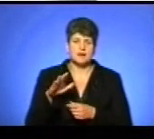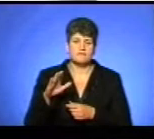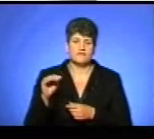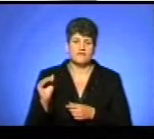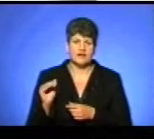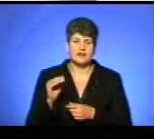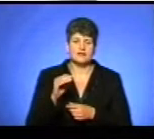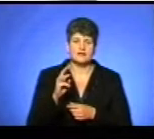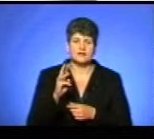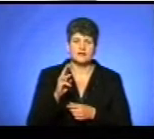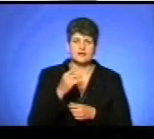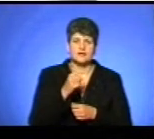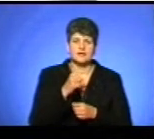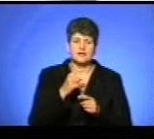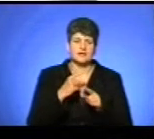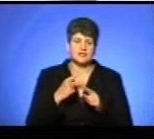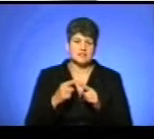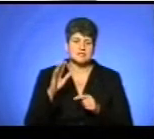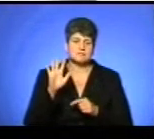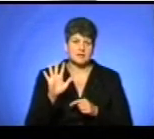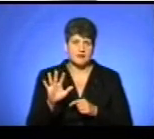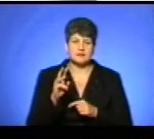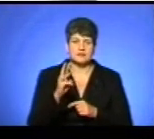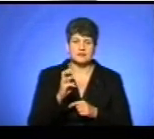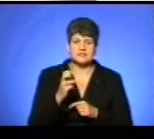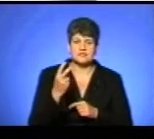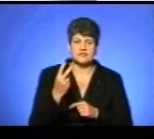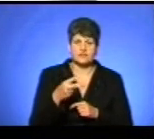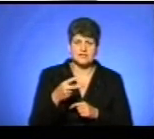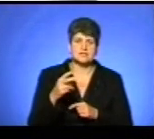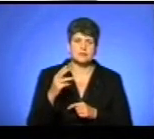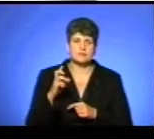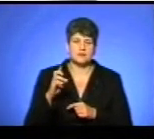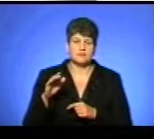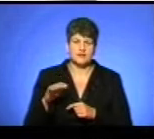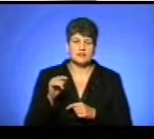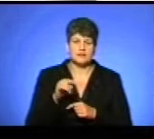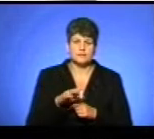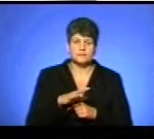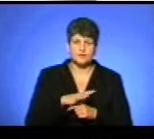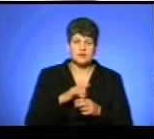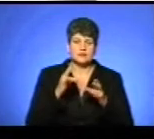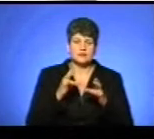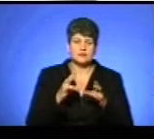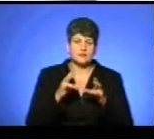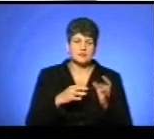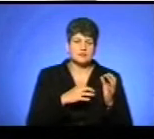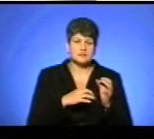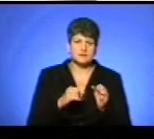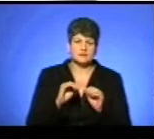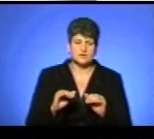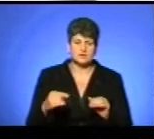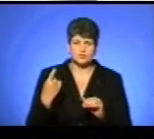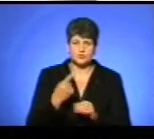BMW 320. В одному із легкових автомобілів перебувала неповнолітня пасажирка. Її із травмами госпіталізували в дитячу